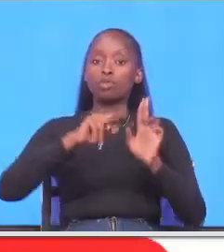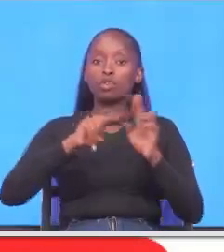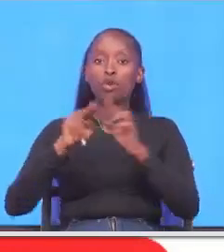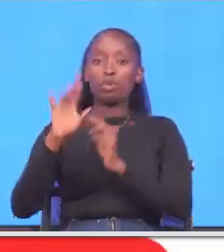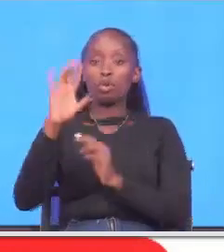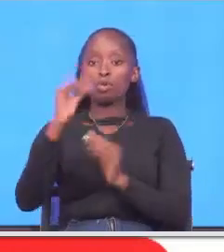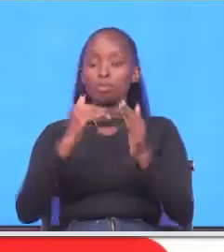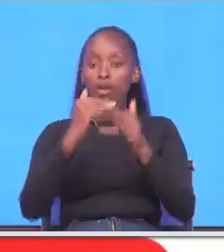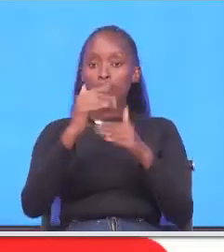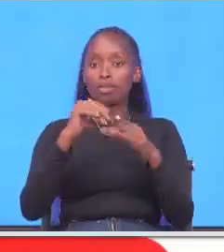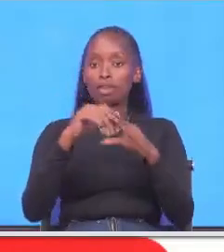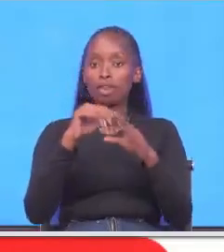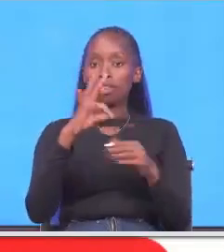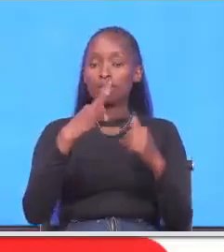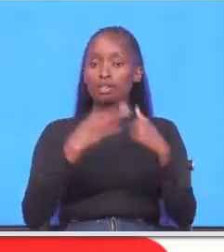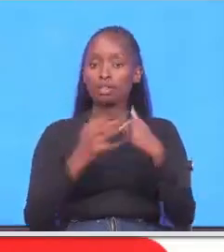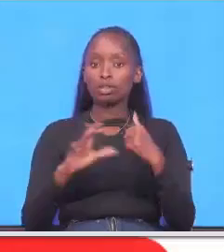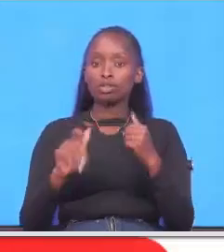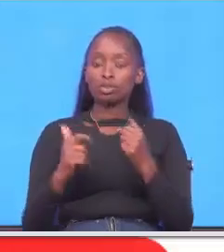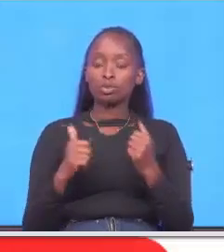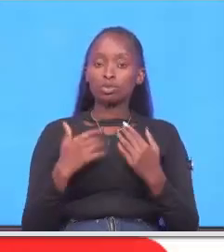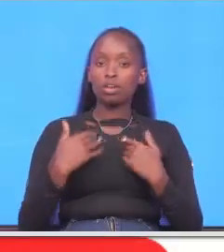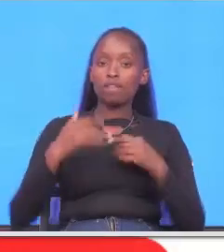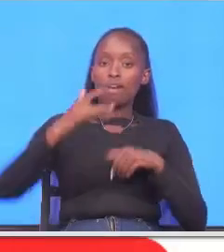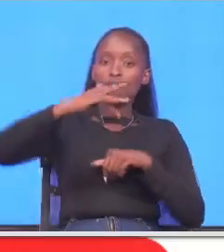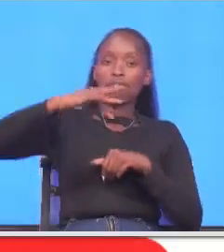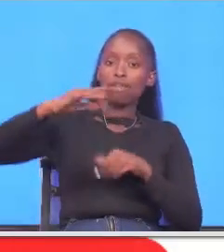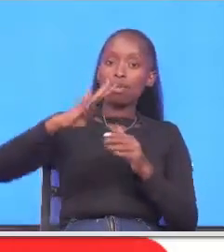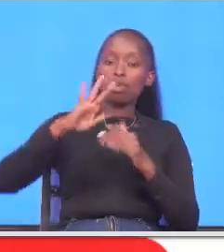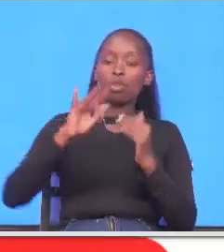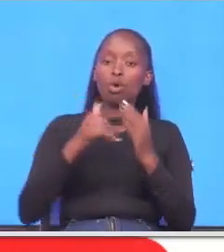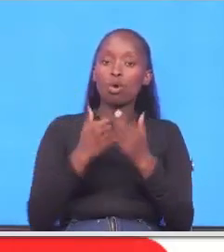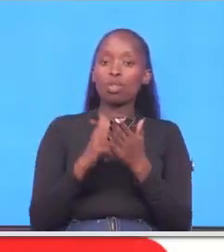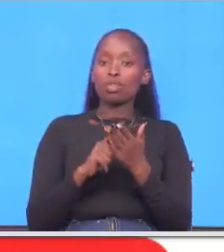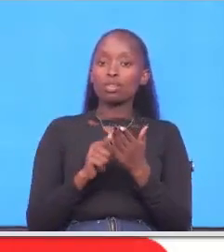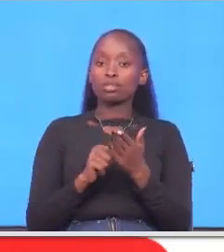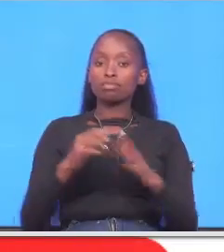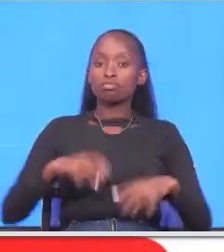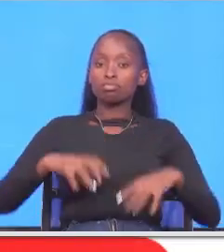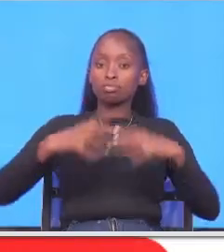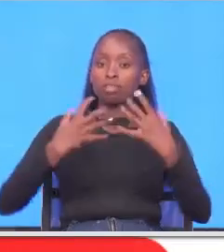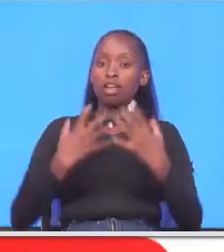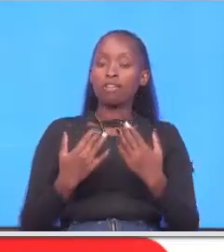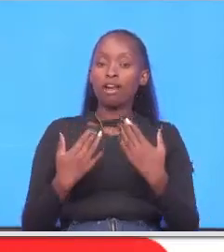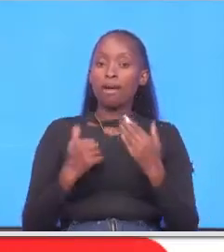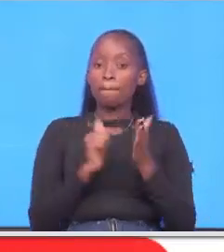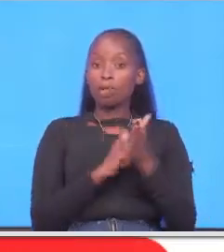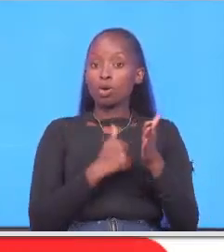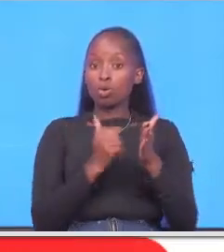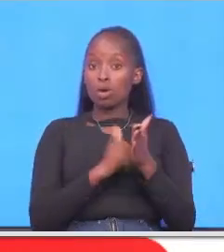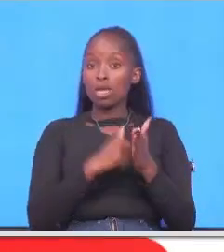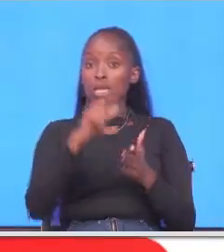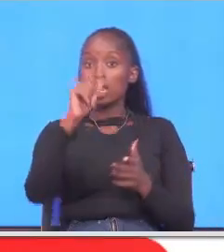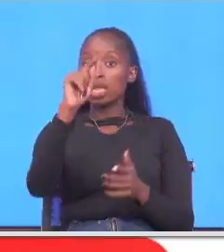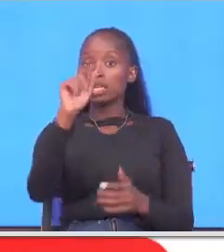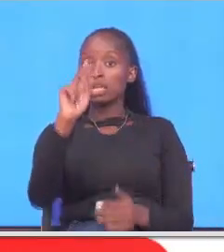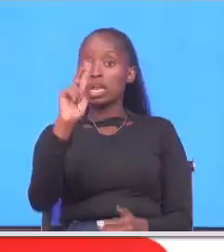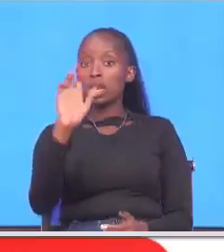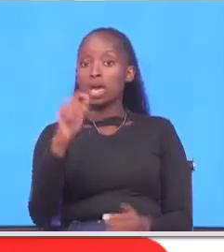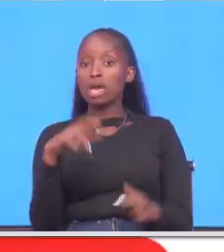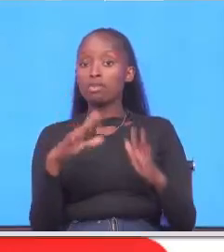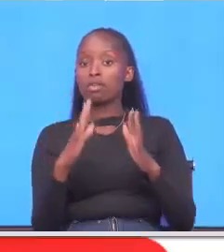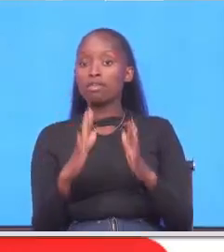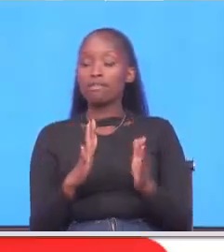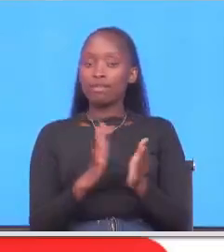kaunti 38 zilizoathiriwa na mafuriko. Kaunti hizo zikiwa ni Makueni, Tana River, Garissa na Wajia. Through our search